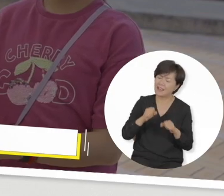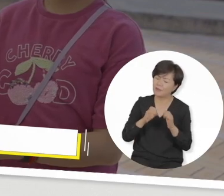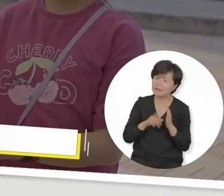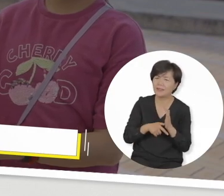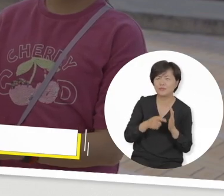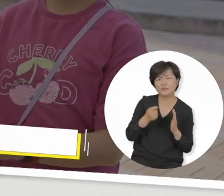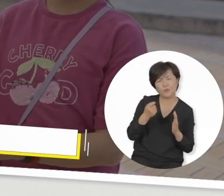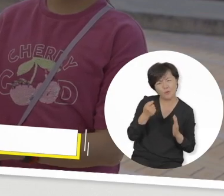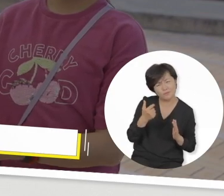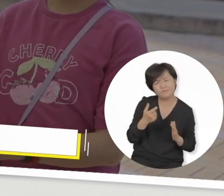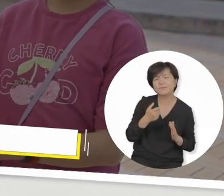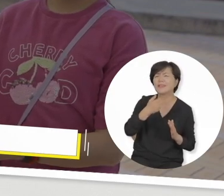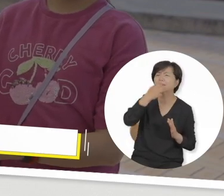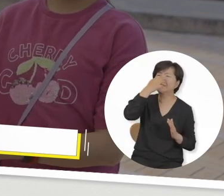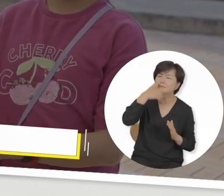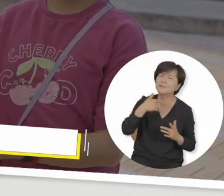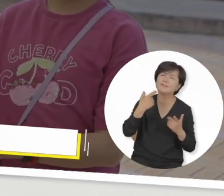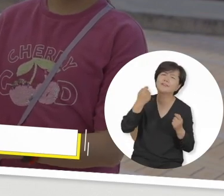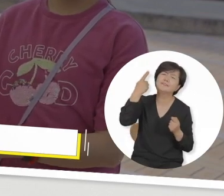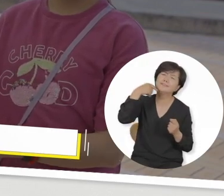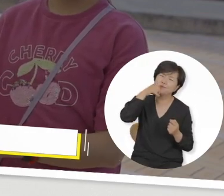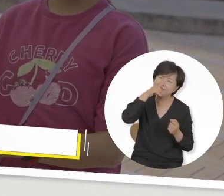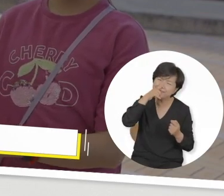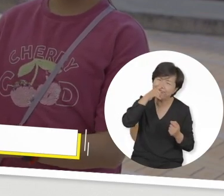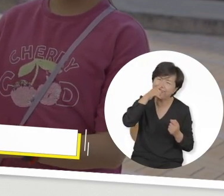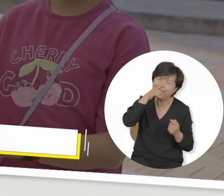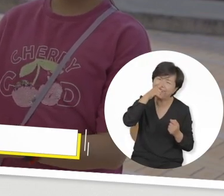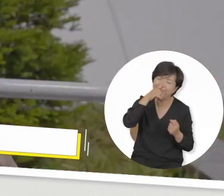다른 행동할 때도 힘들 것 같아요.